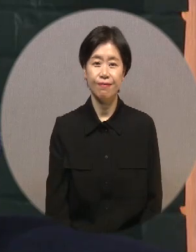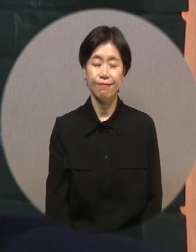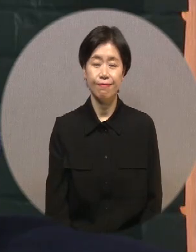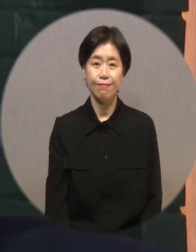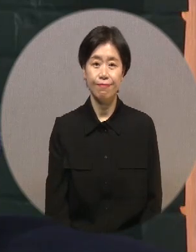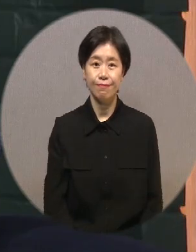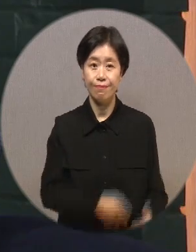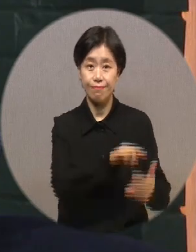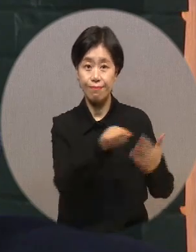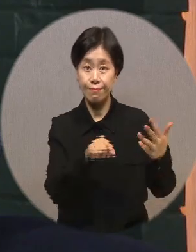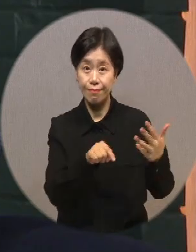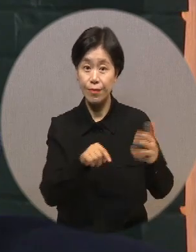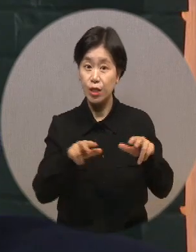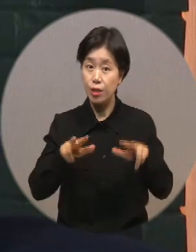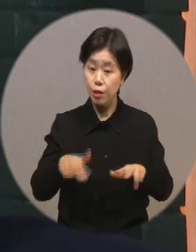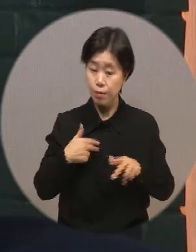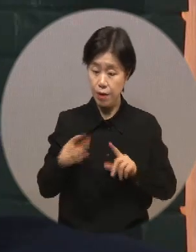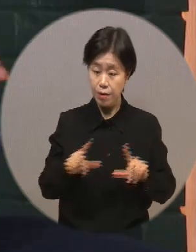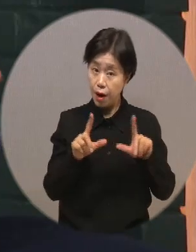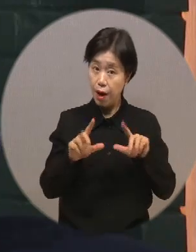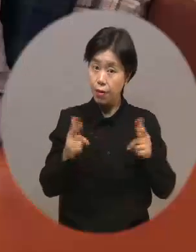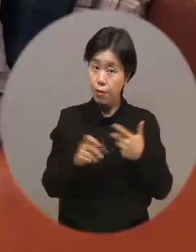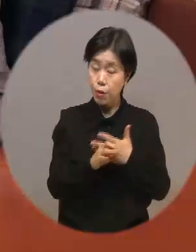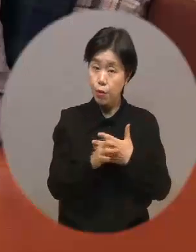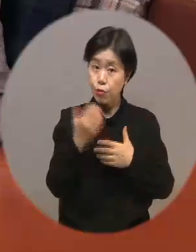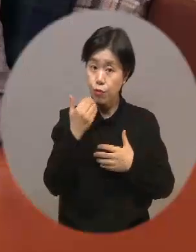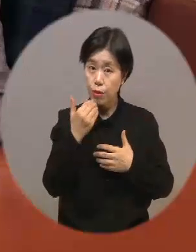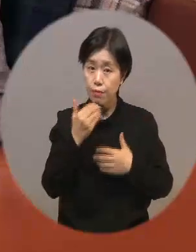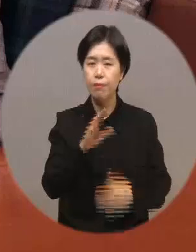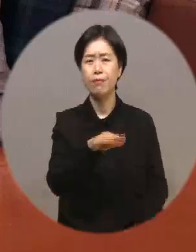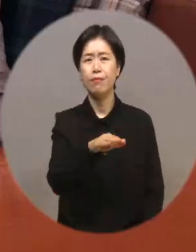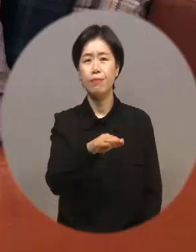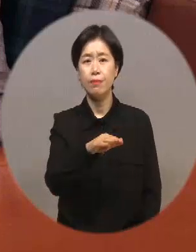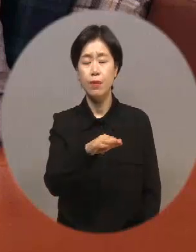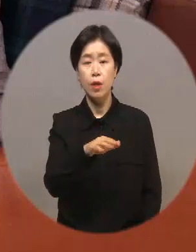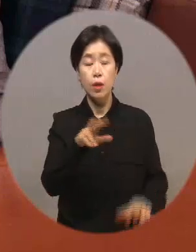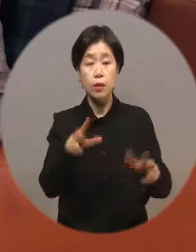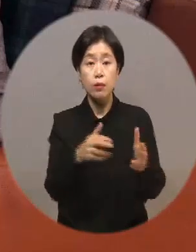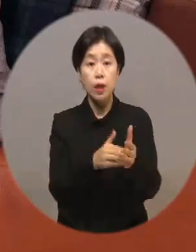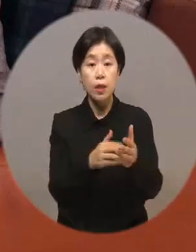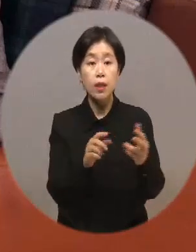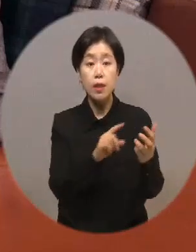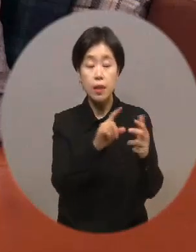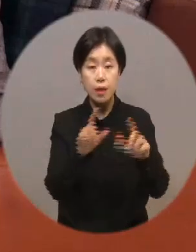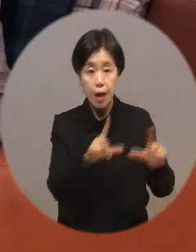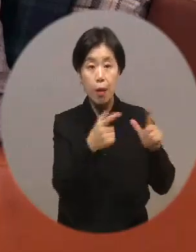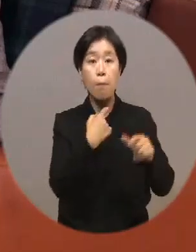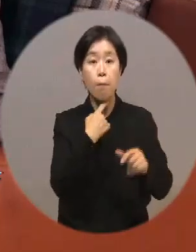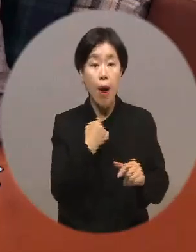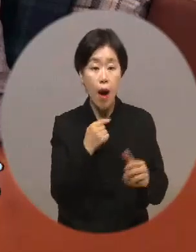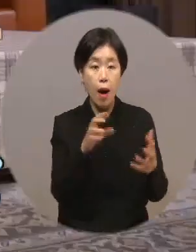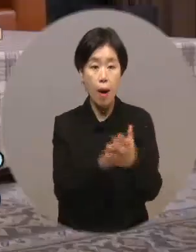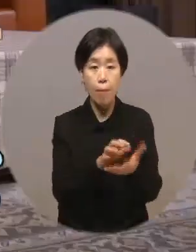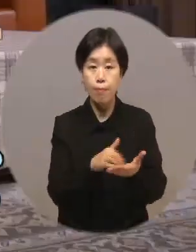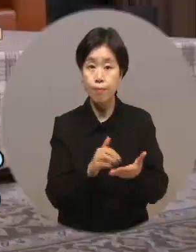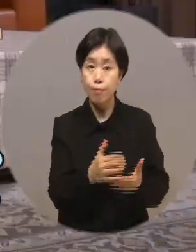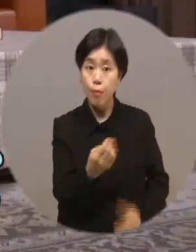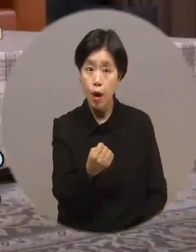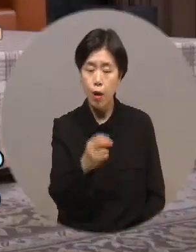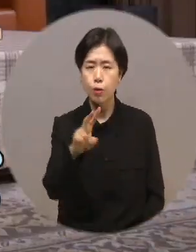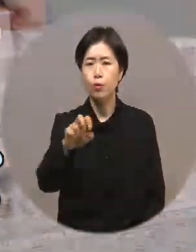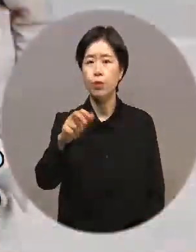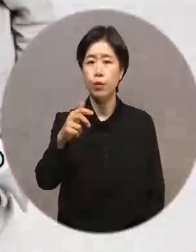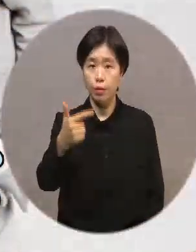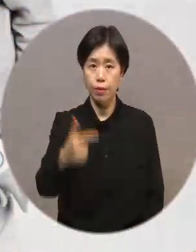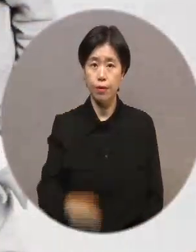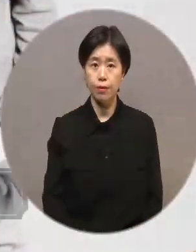그 아이들은 어떻게 지금 살고 있는 아이들만 얘기할까요? 아니면... 일단 저희가 다 하면 총 몇 명이라고 그러셨죠 그때? 26명. 방송 시간 안에 소화가 안